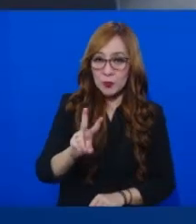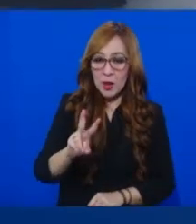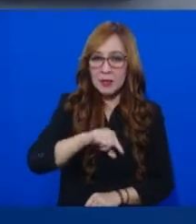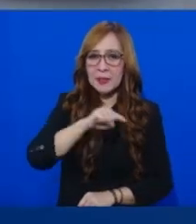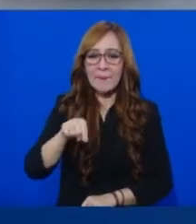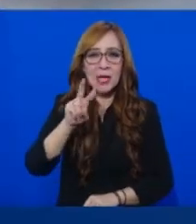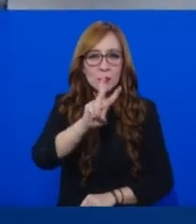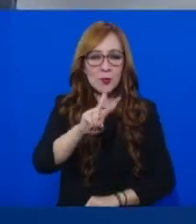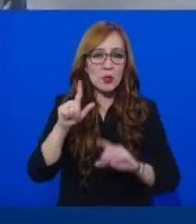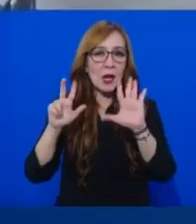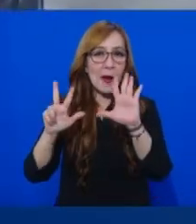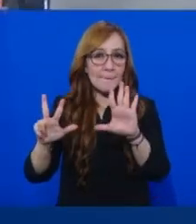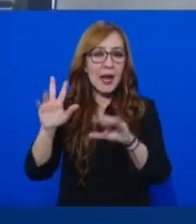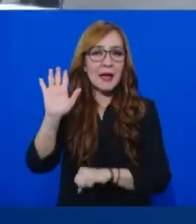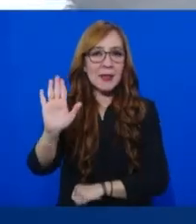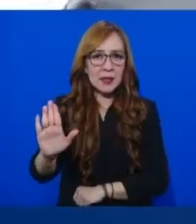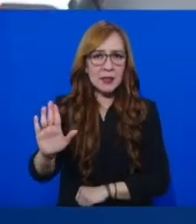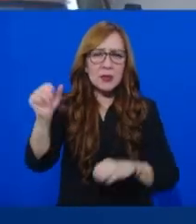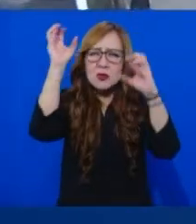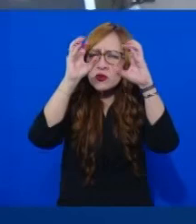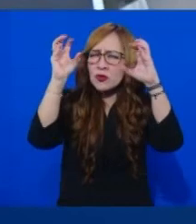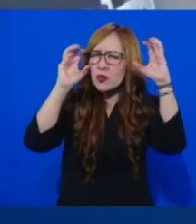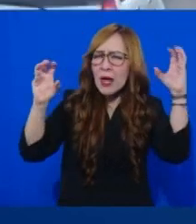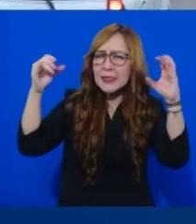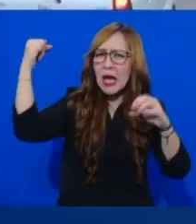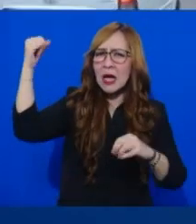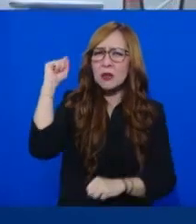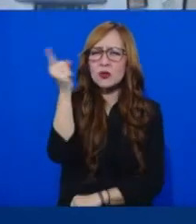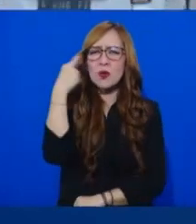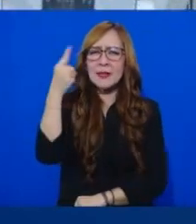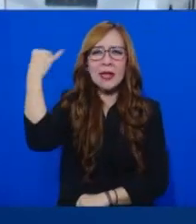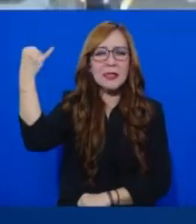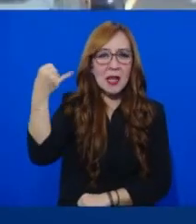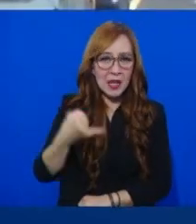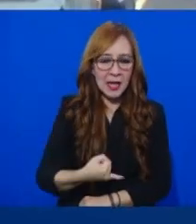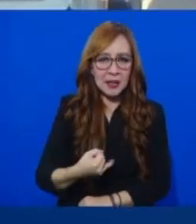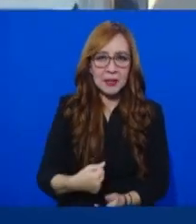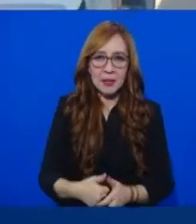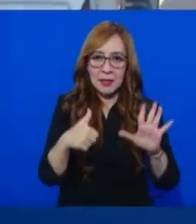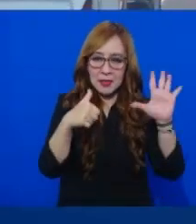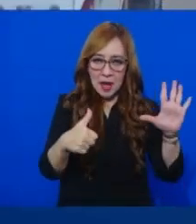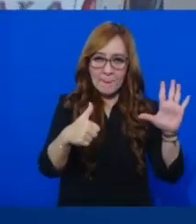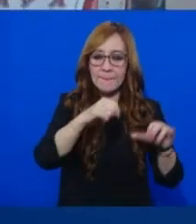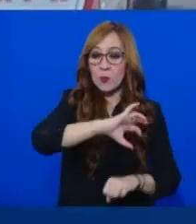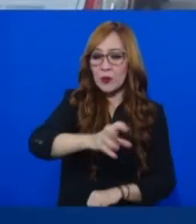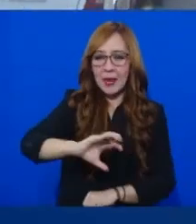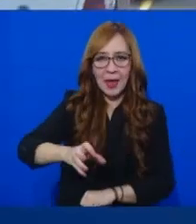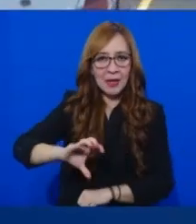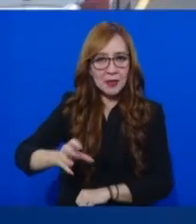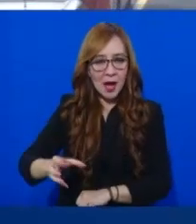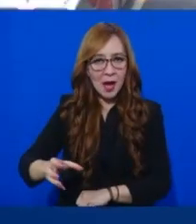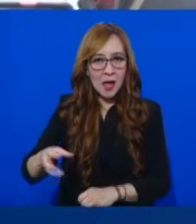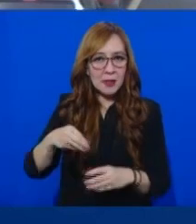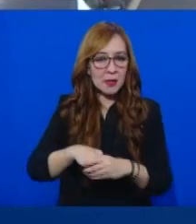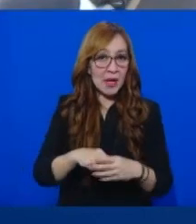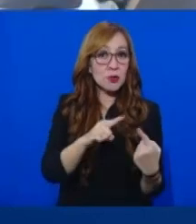tanggal 28 nantinya akan ada cuaca ekstrim yang akan melanda 6 wilayah yang ada, termasuk salah